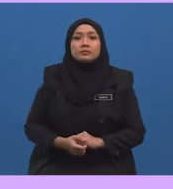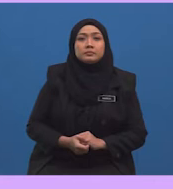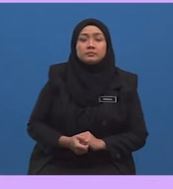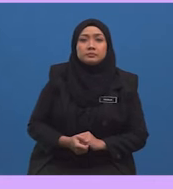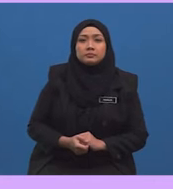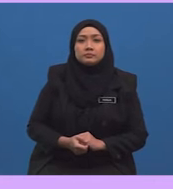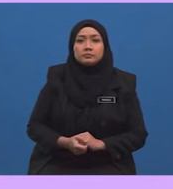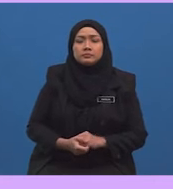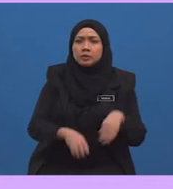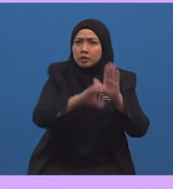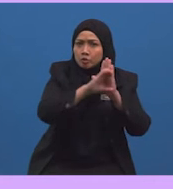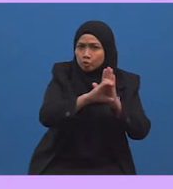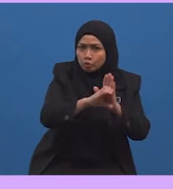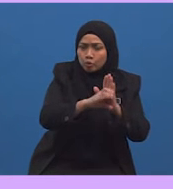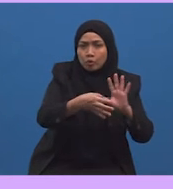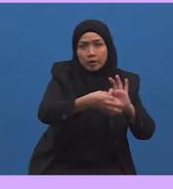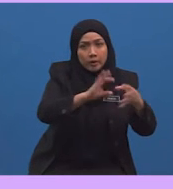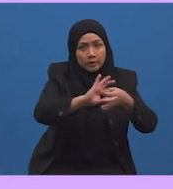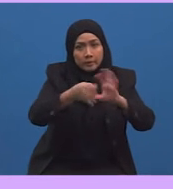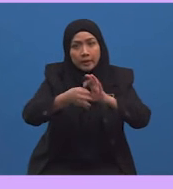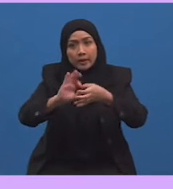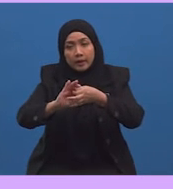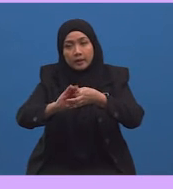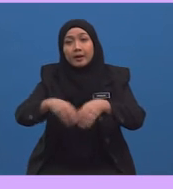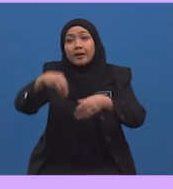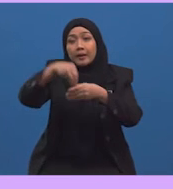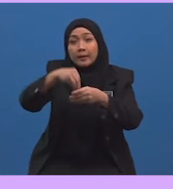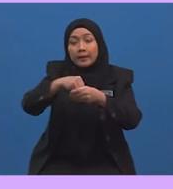Yang merupakan satu contoh rantai makanan.